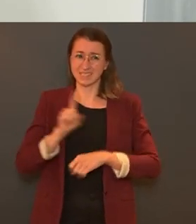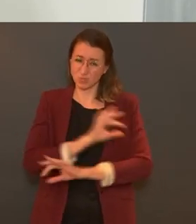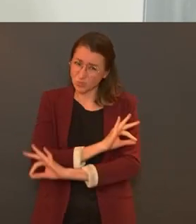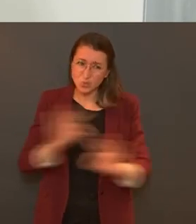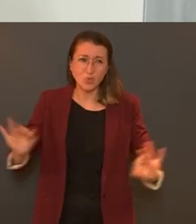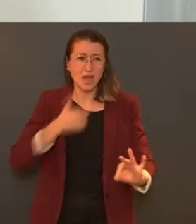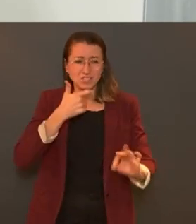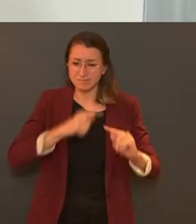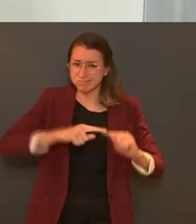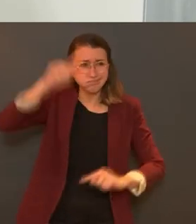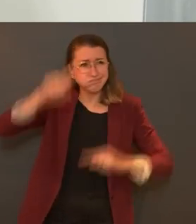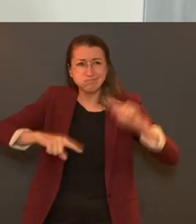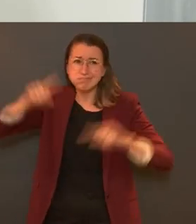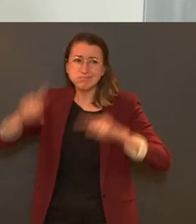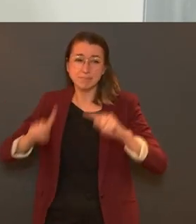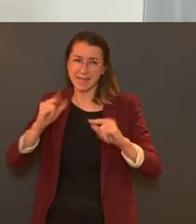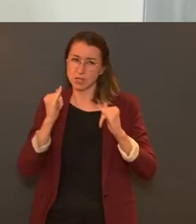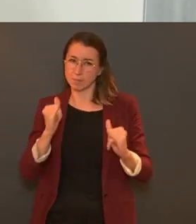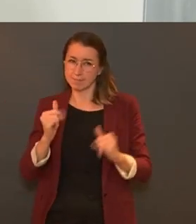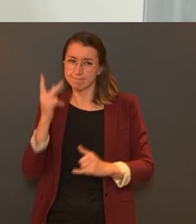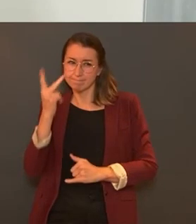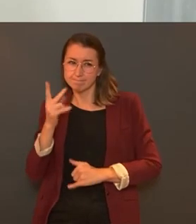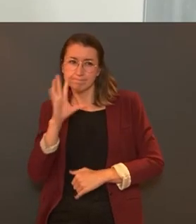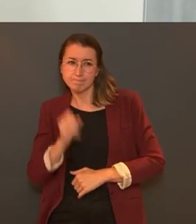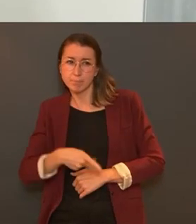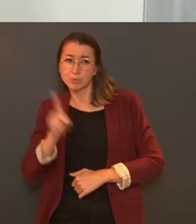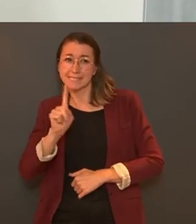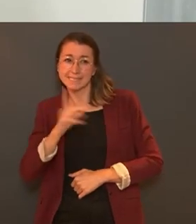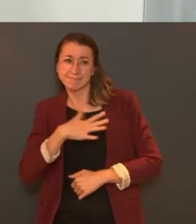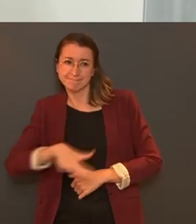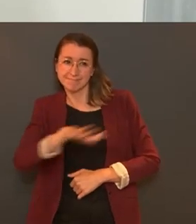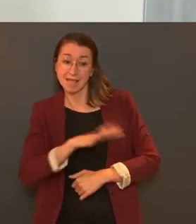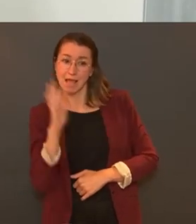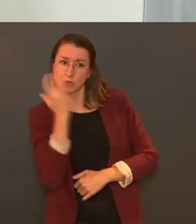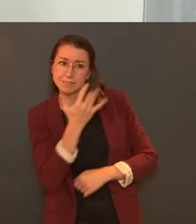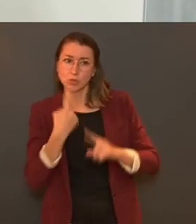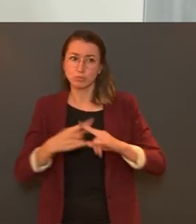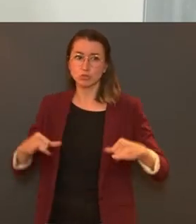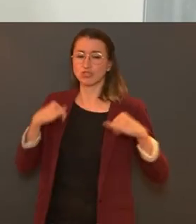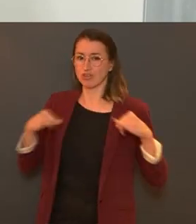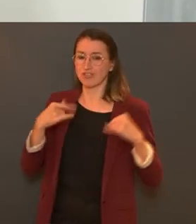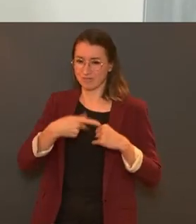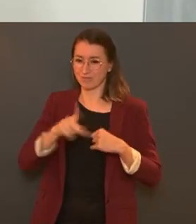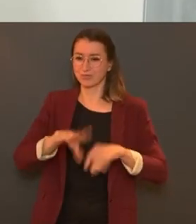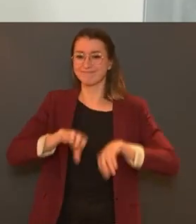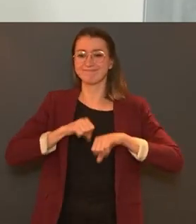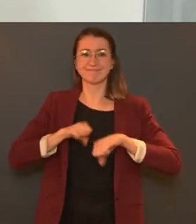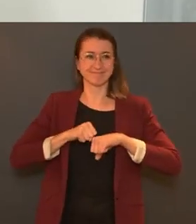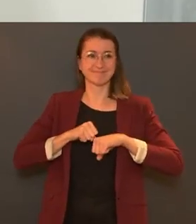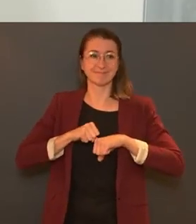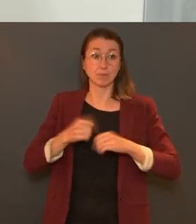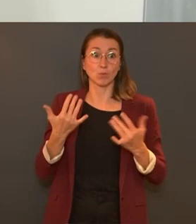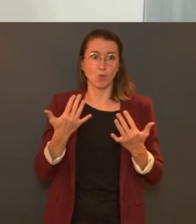sont les adolescents et les jeunes adultes qui sont concernés en premier lieu par celles-ci. L'intensité de leur vie sociale n'y est